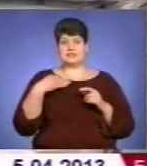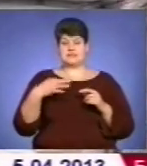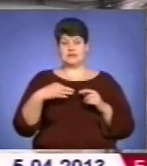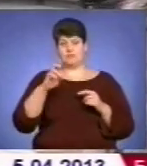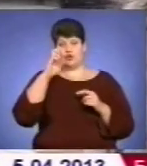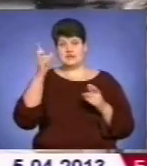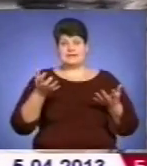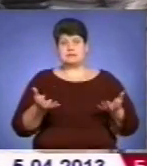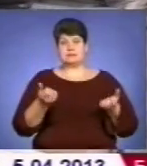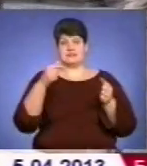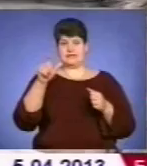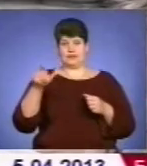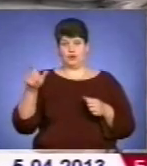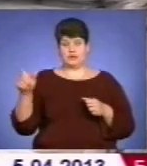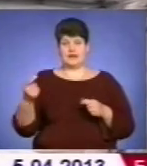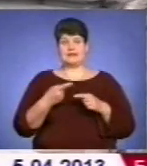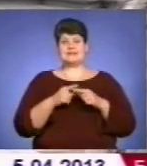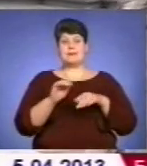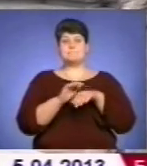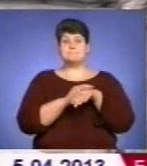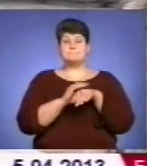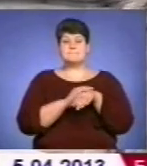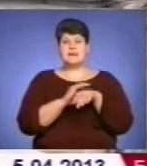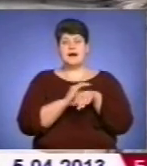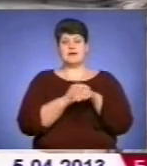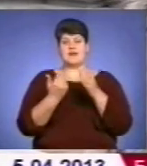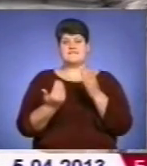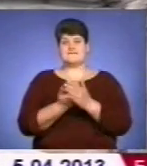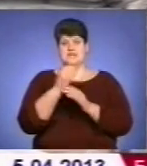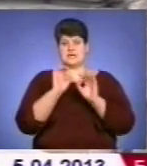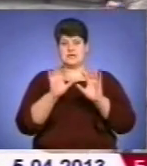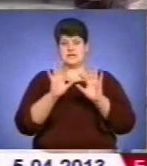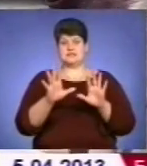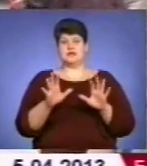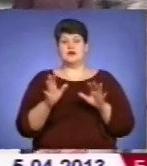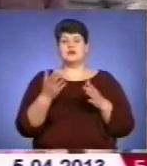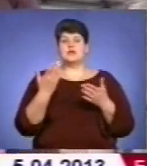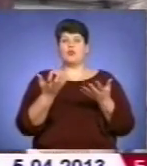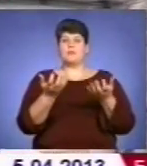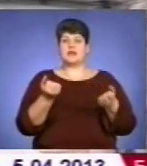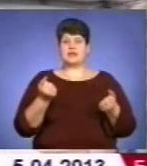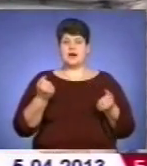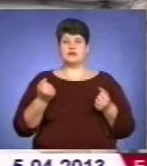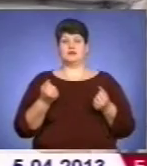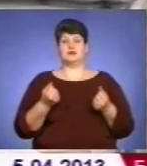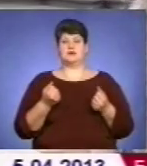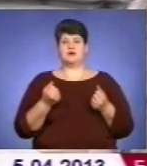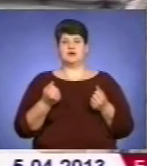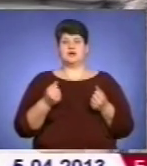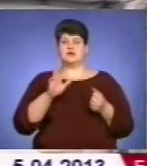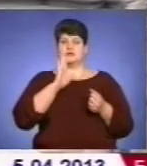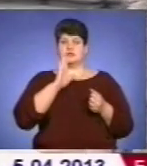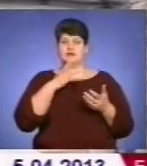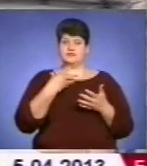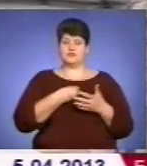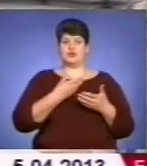Спаситель людства, власне, оця благовість, добра новина, яку прийняла Марія у своє життя, повчає